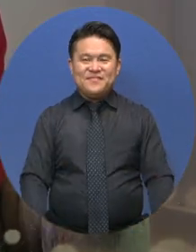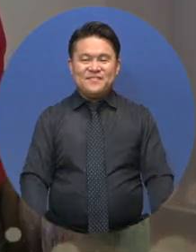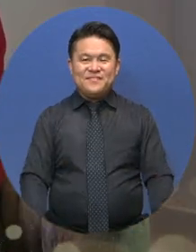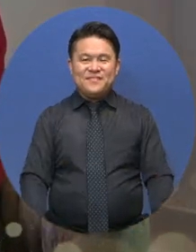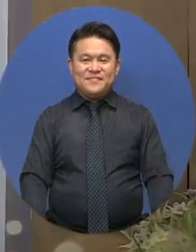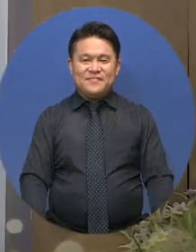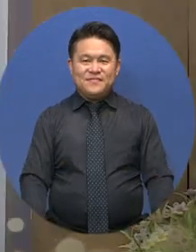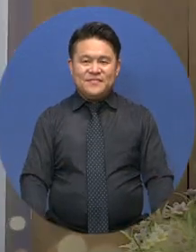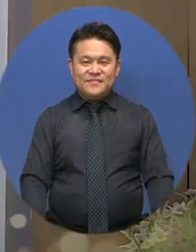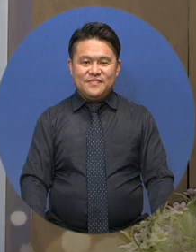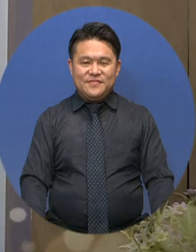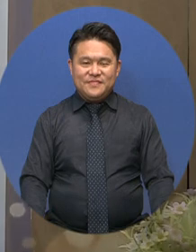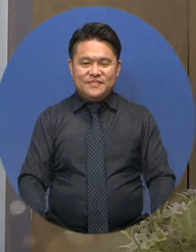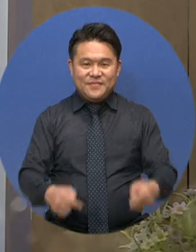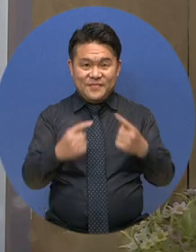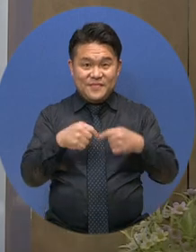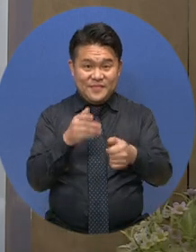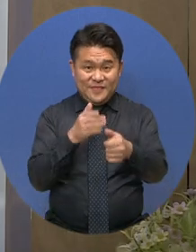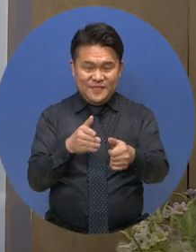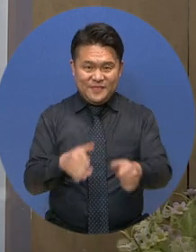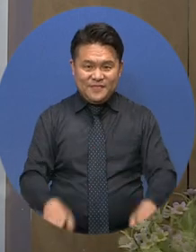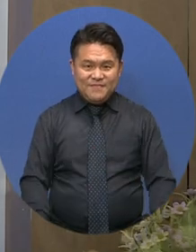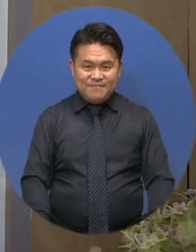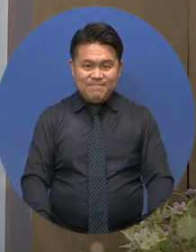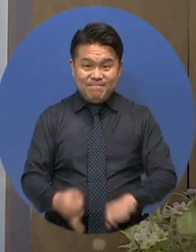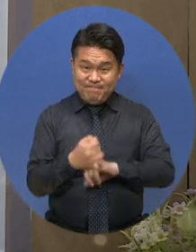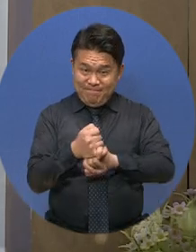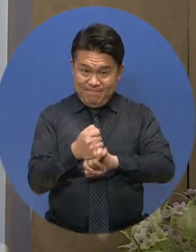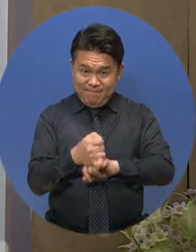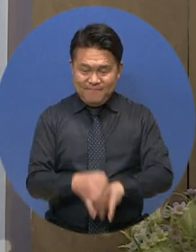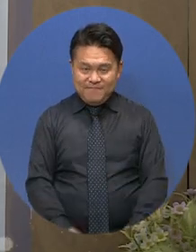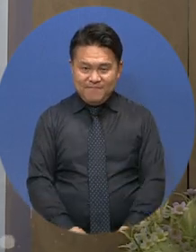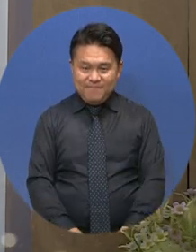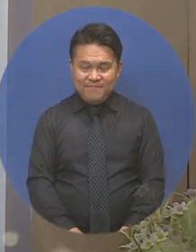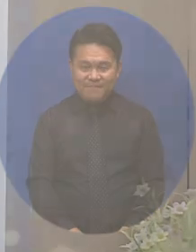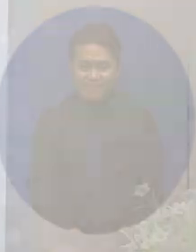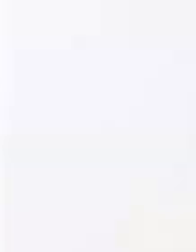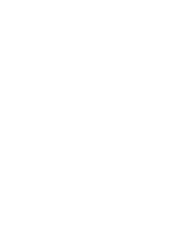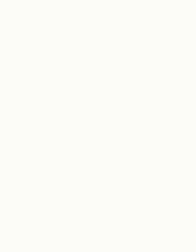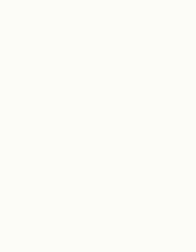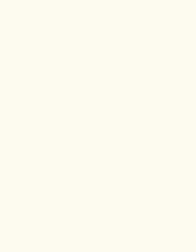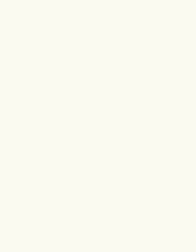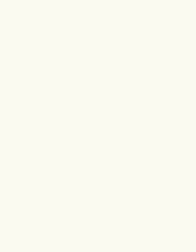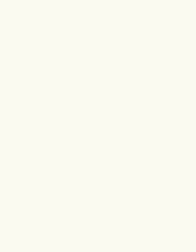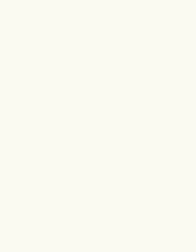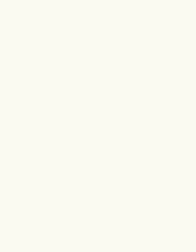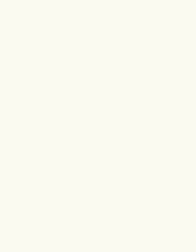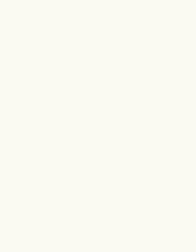부탁드리겠습니다. 참여 부탁드립니다. 꼭이에요. 약속.